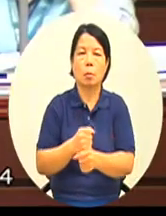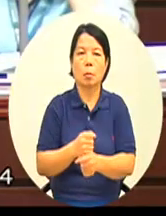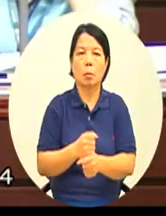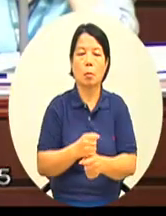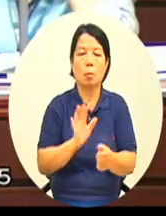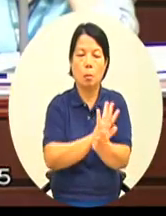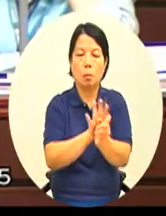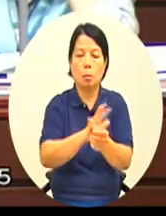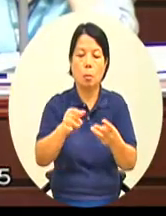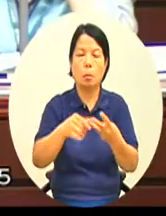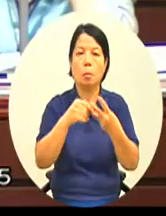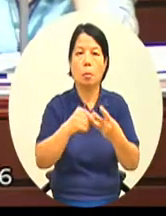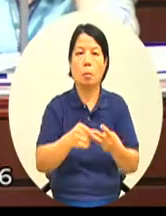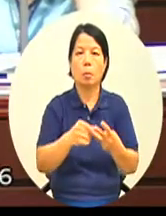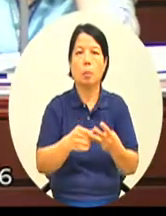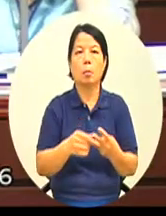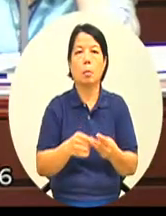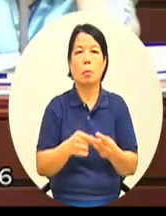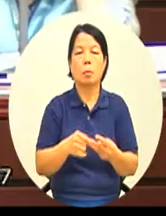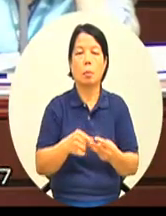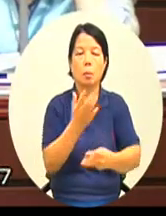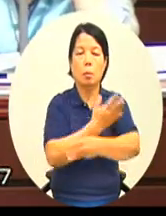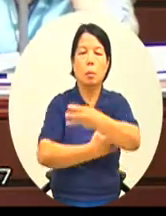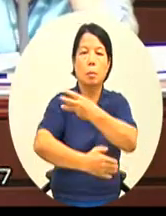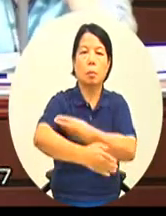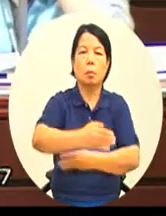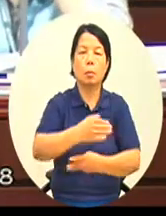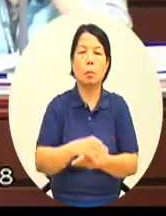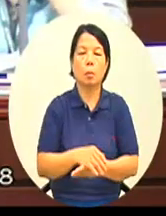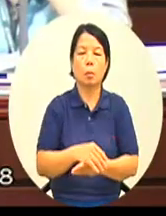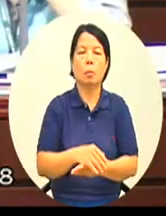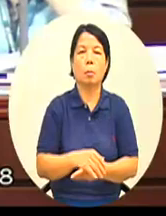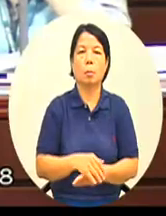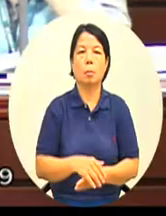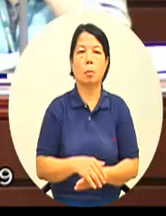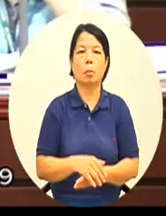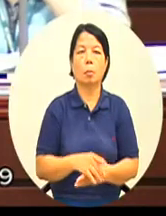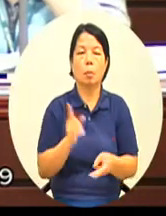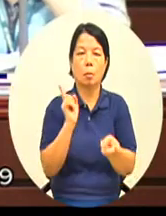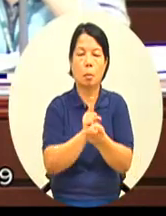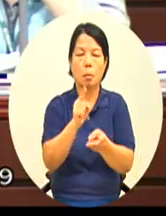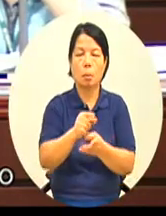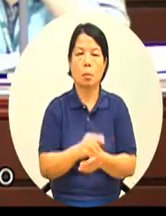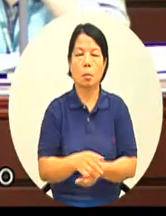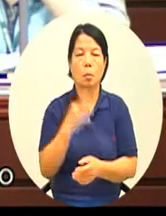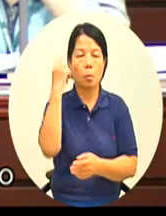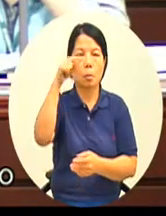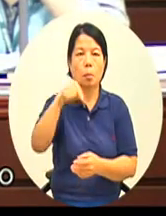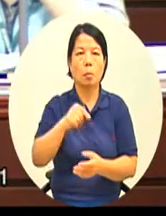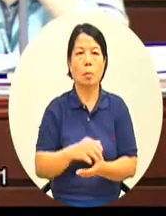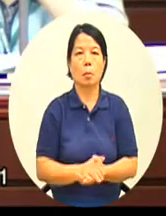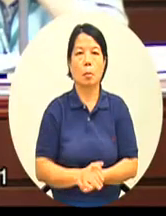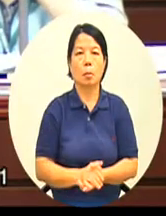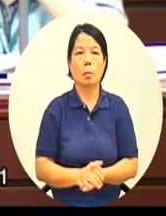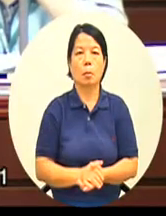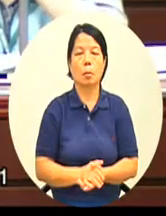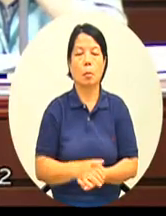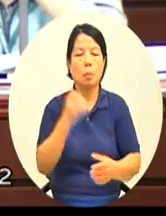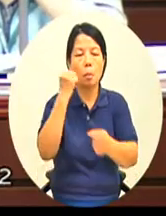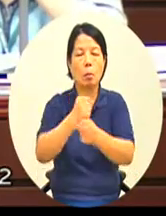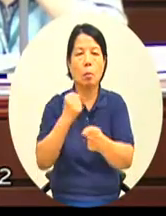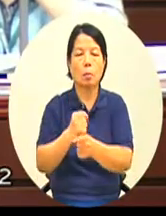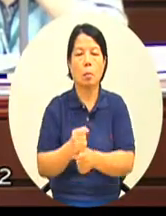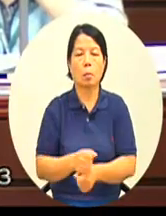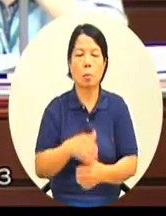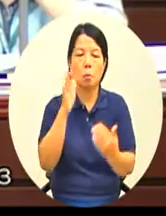服务。那另外一个就是针对身心障碍者的，让他们觉得在就业上面是没